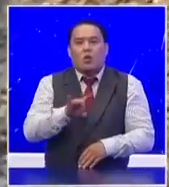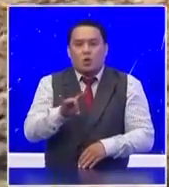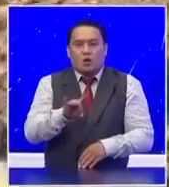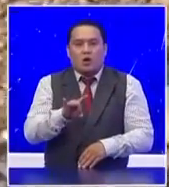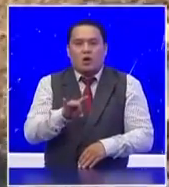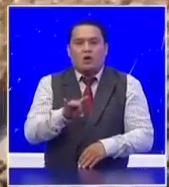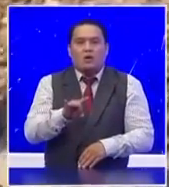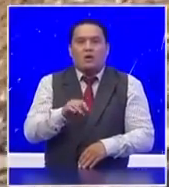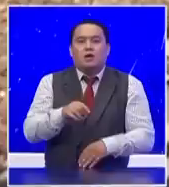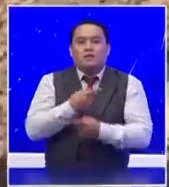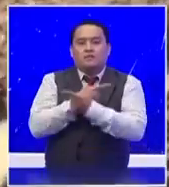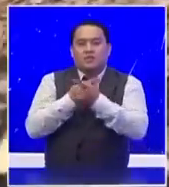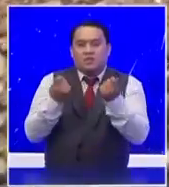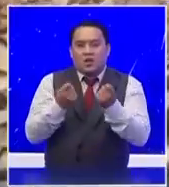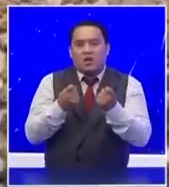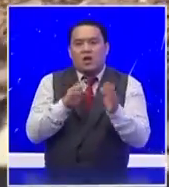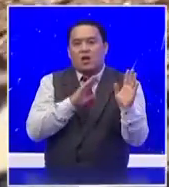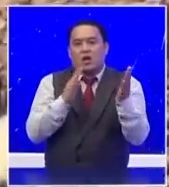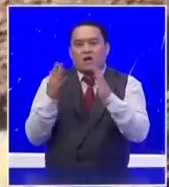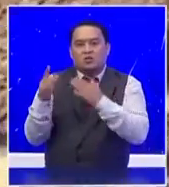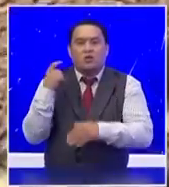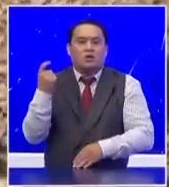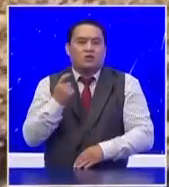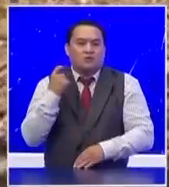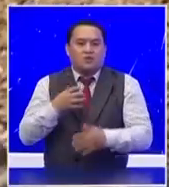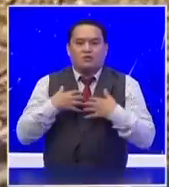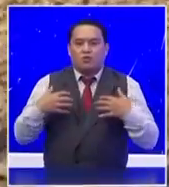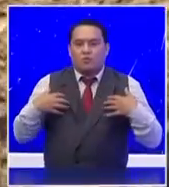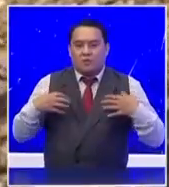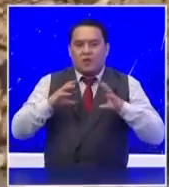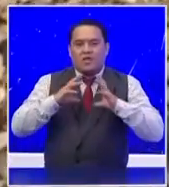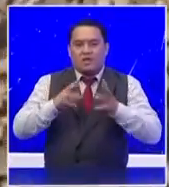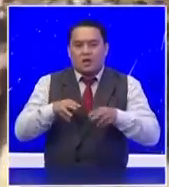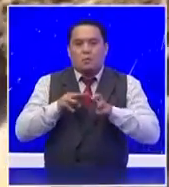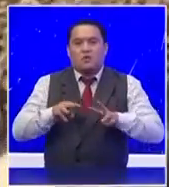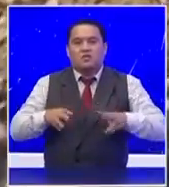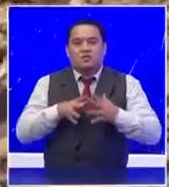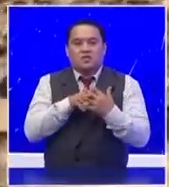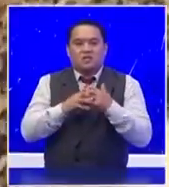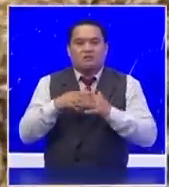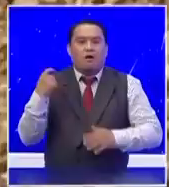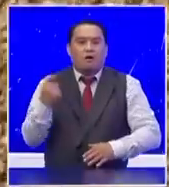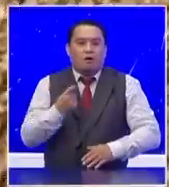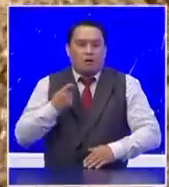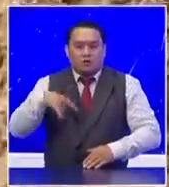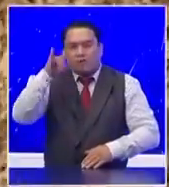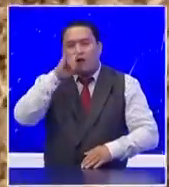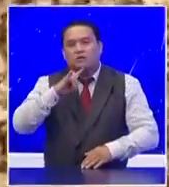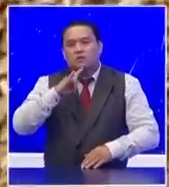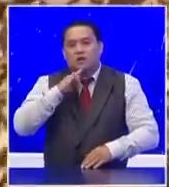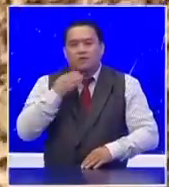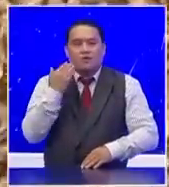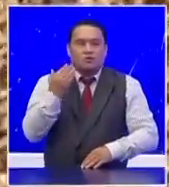на острове Орал-Тебе. Пресс-секретарь Комитета лесного хозяйства и животного мира Министерства сельского хозяйства Казахстана